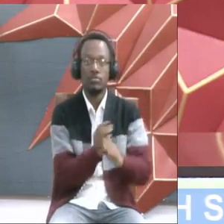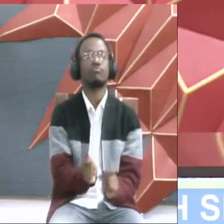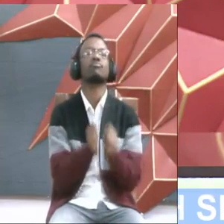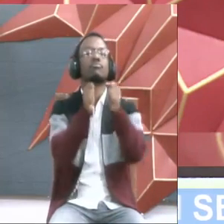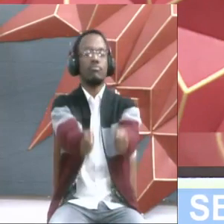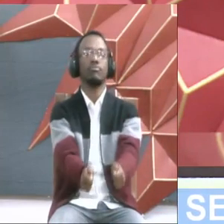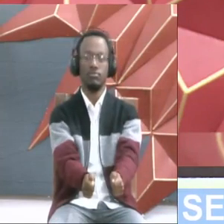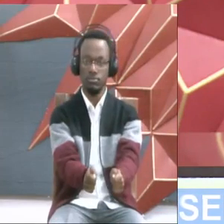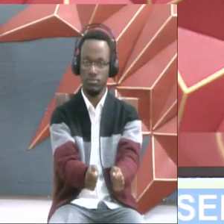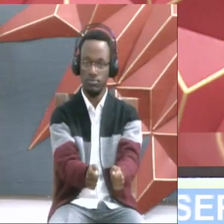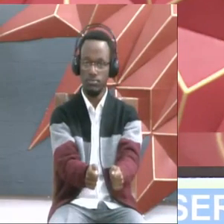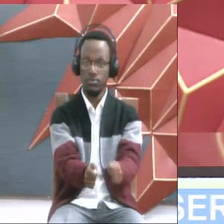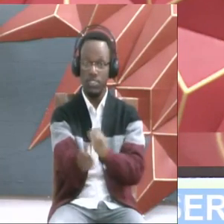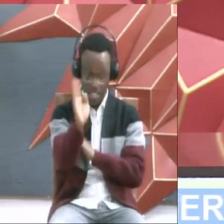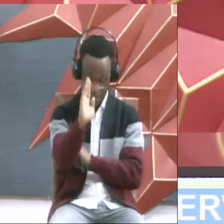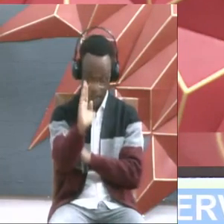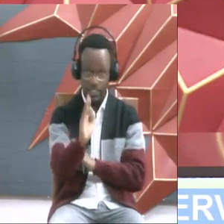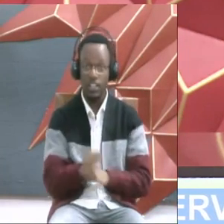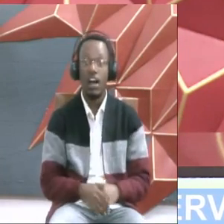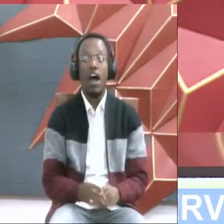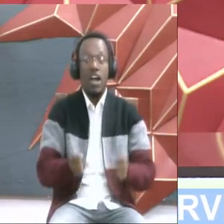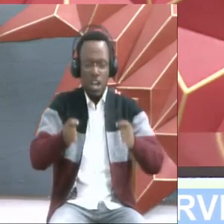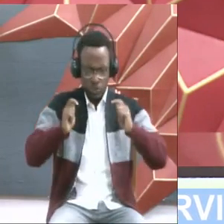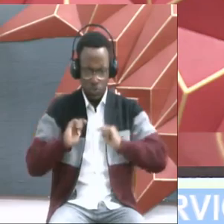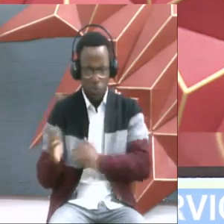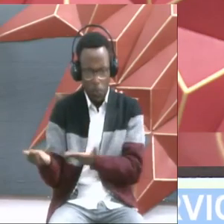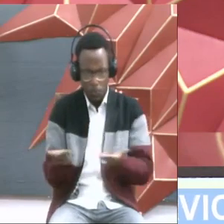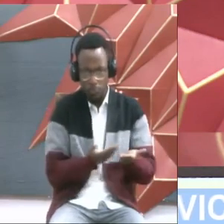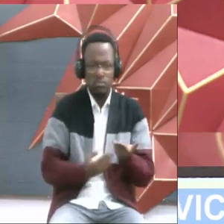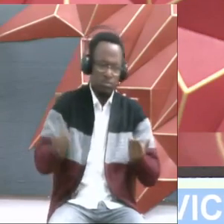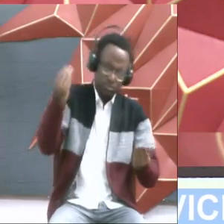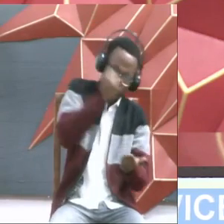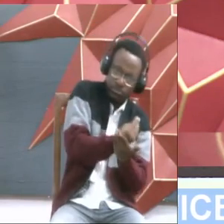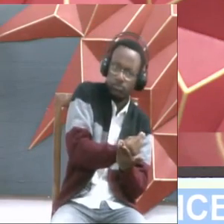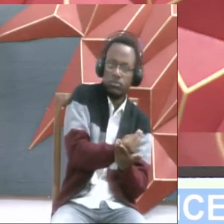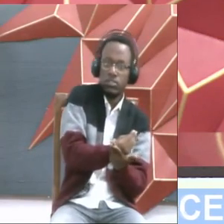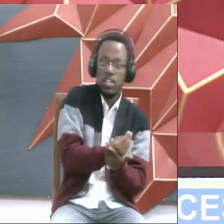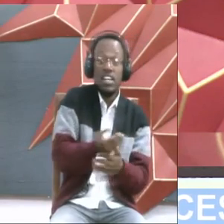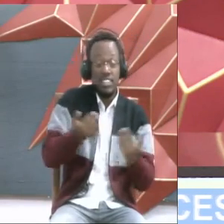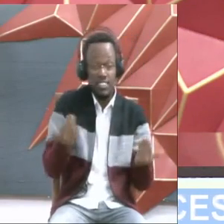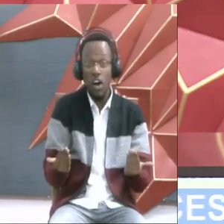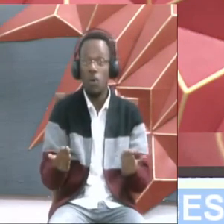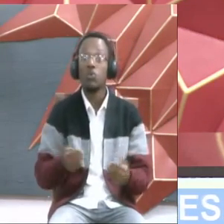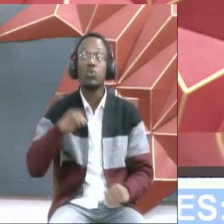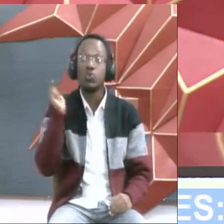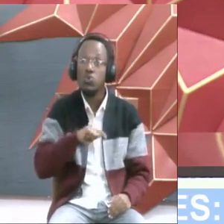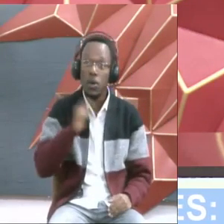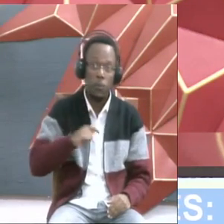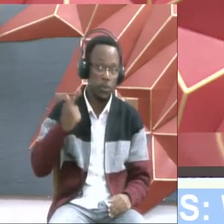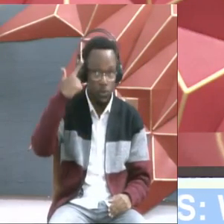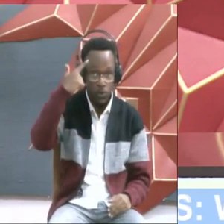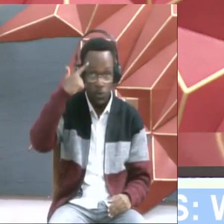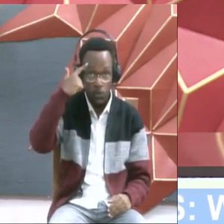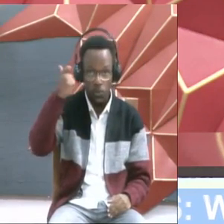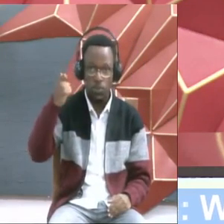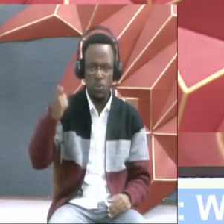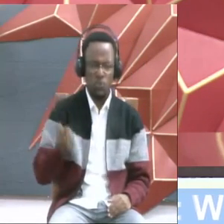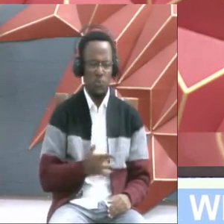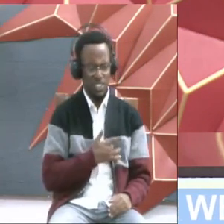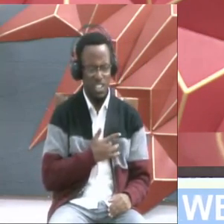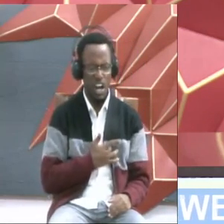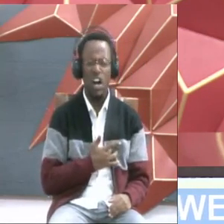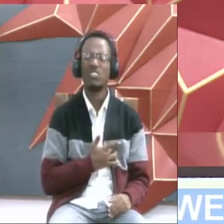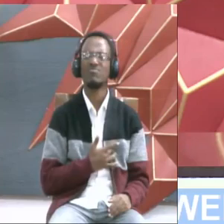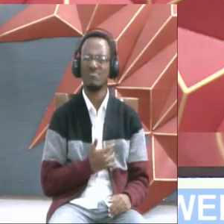yabitugeneye niyo yabidushizemo amen tugomba kumva tuguwe neza